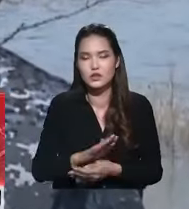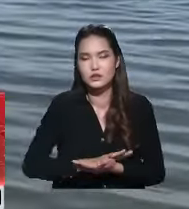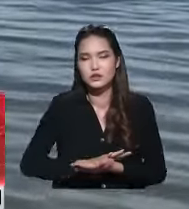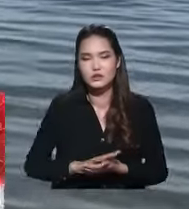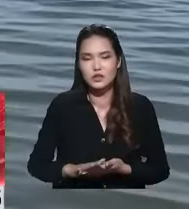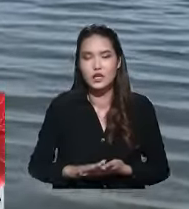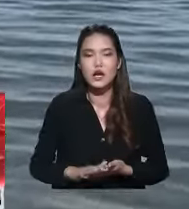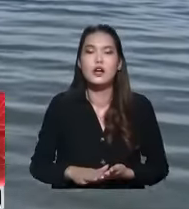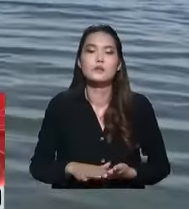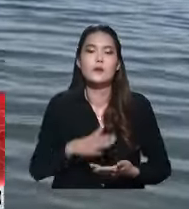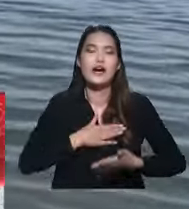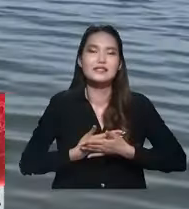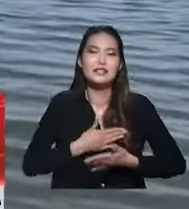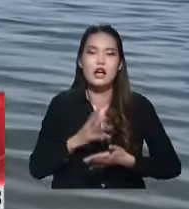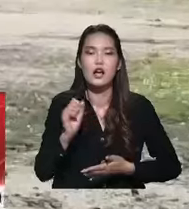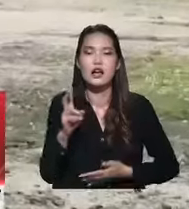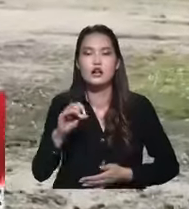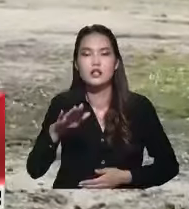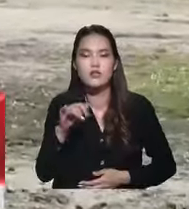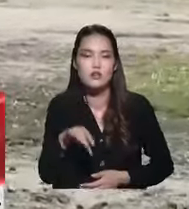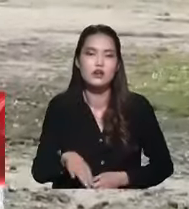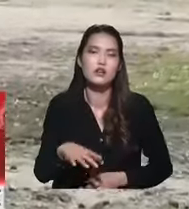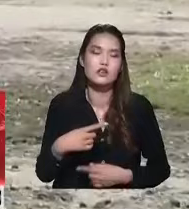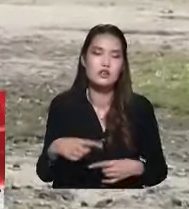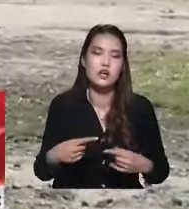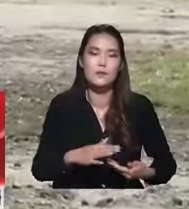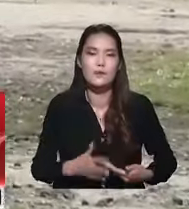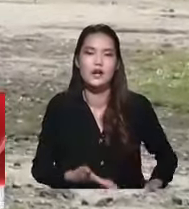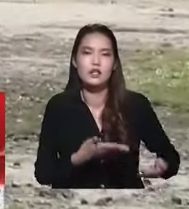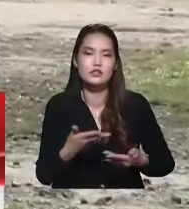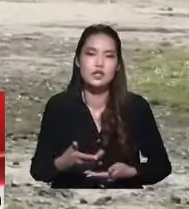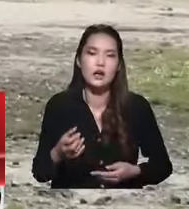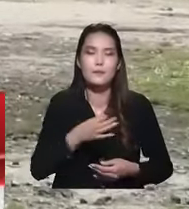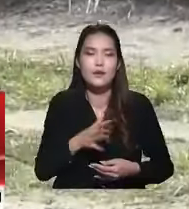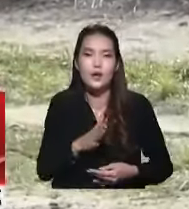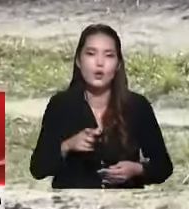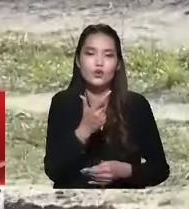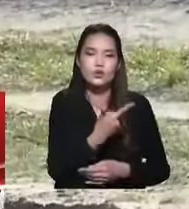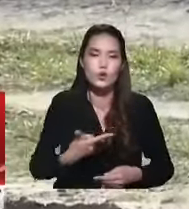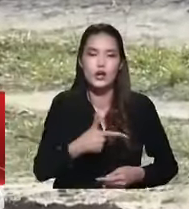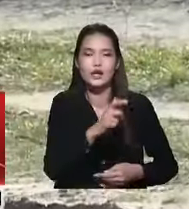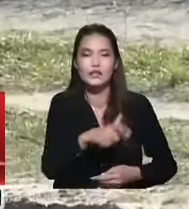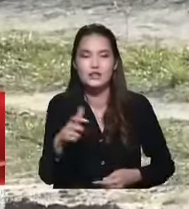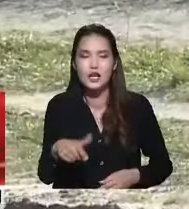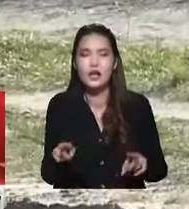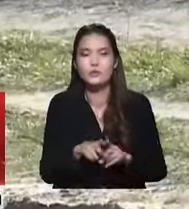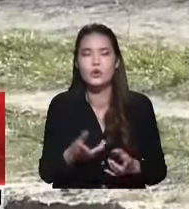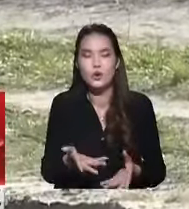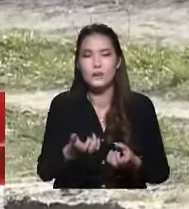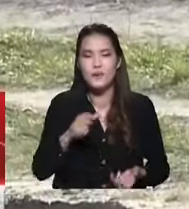водоема. Активисты по охране природы и животного мира призывают всех неравнодушных горожан и сельчан тоже принять